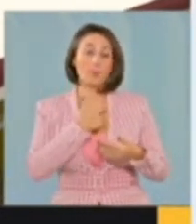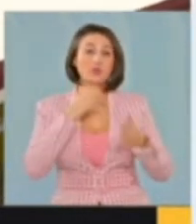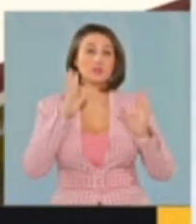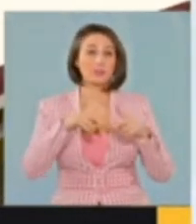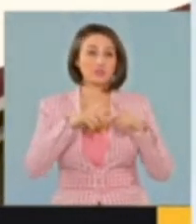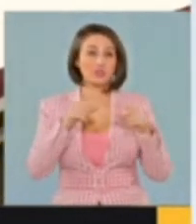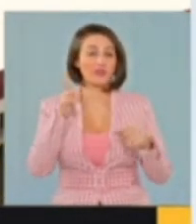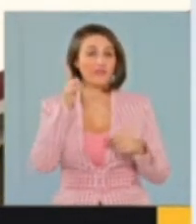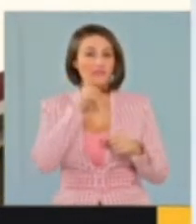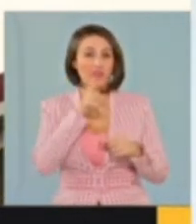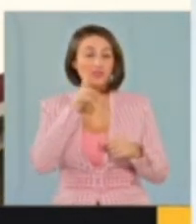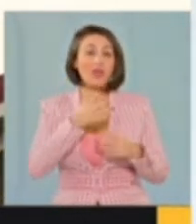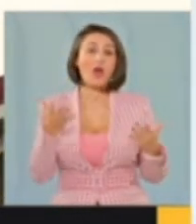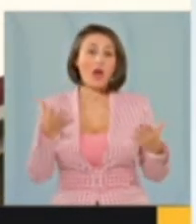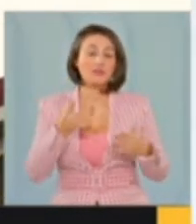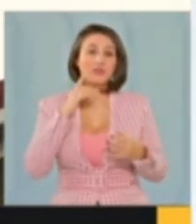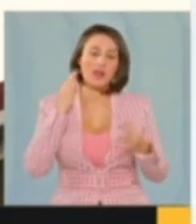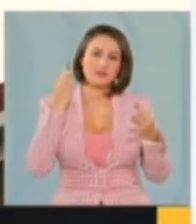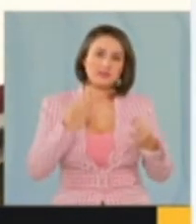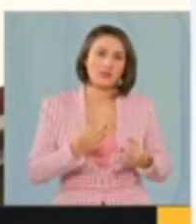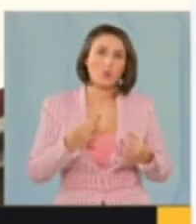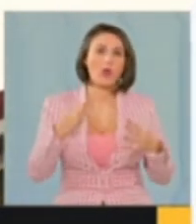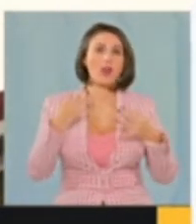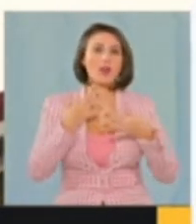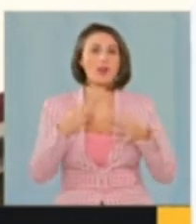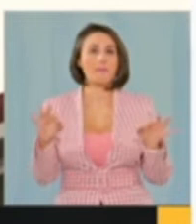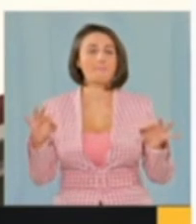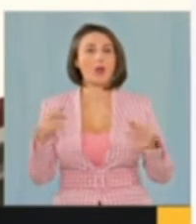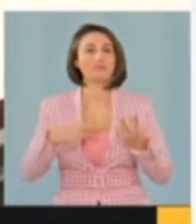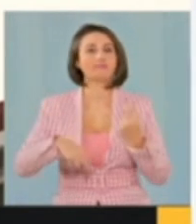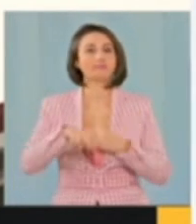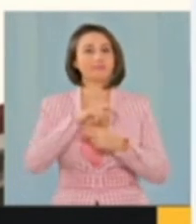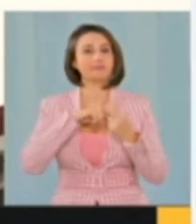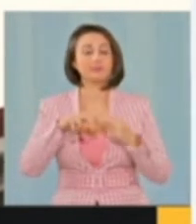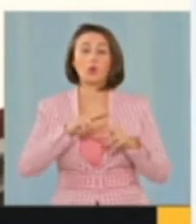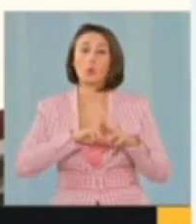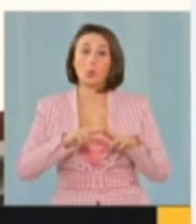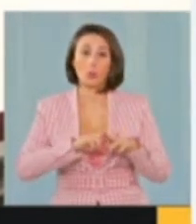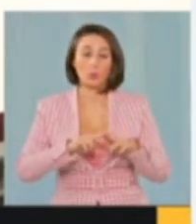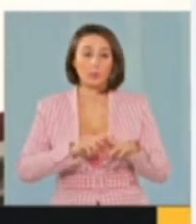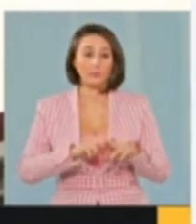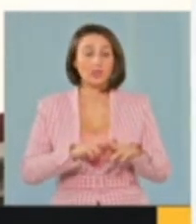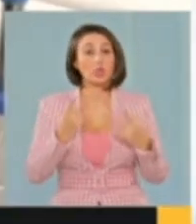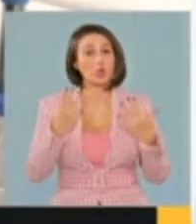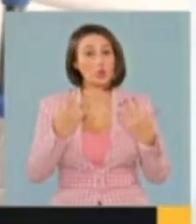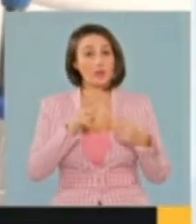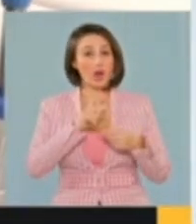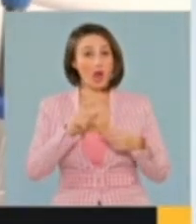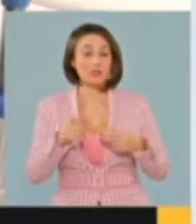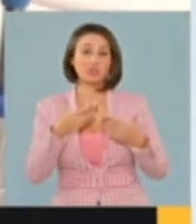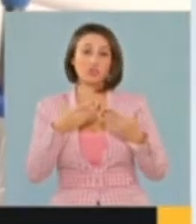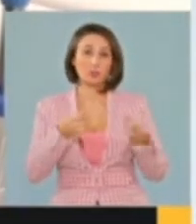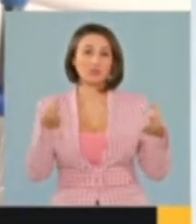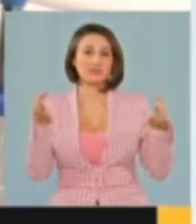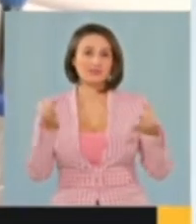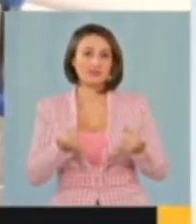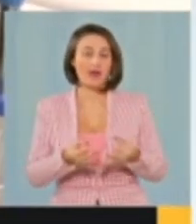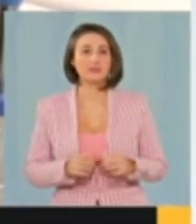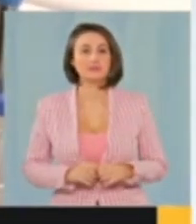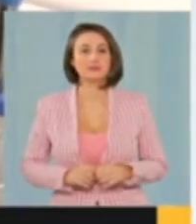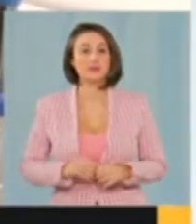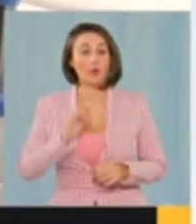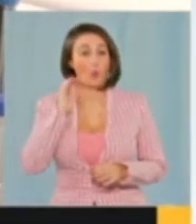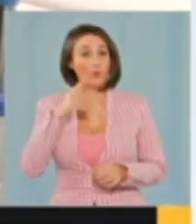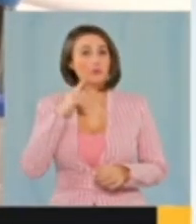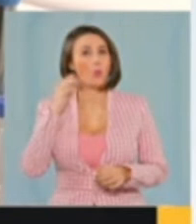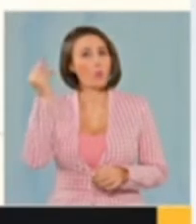un certificat verde care să le asigure libera circulație. Așa cum numărul de cazuri a început să scadă,